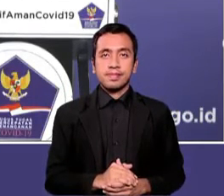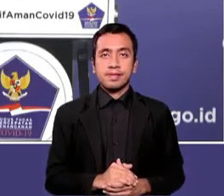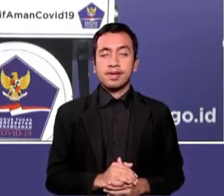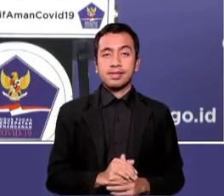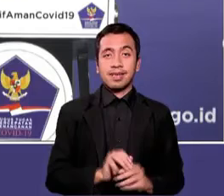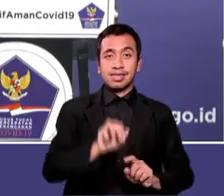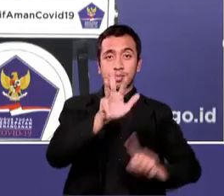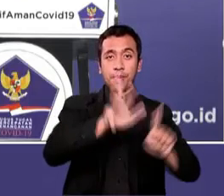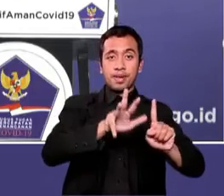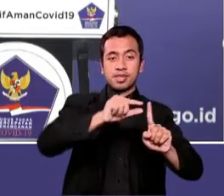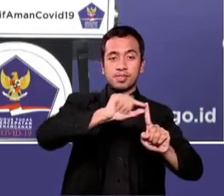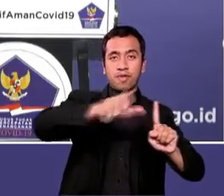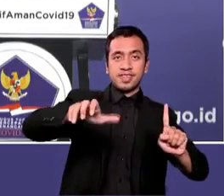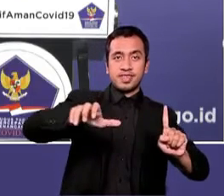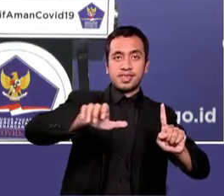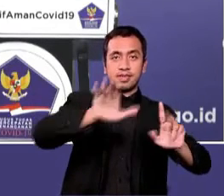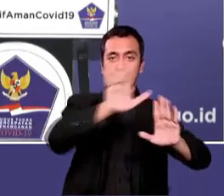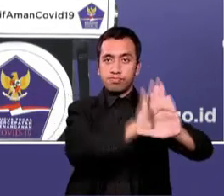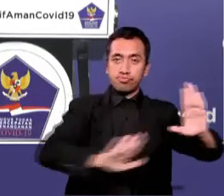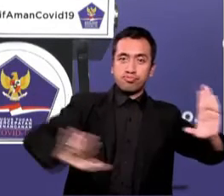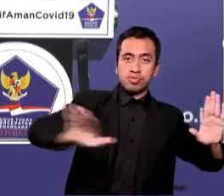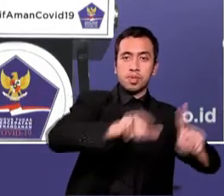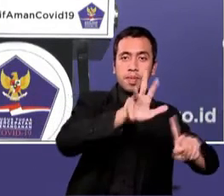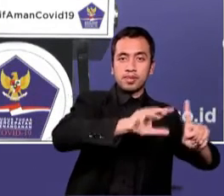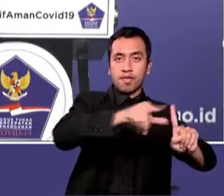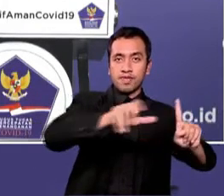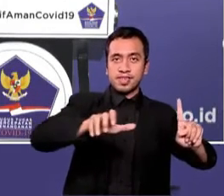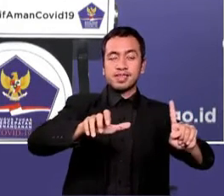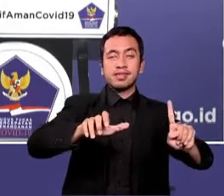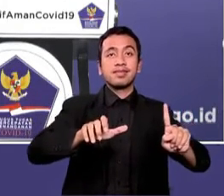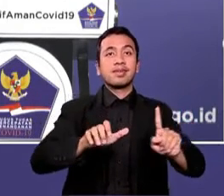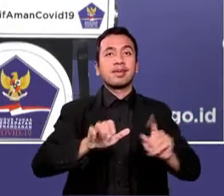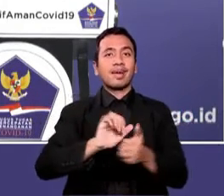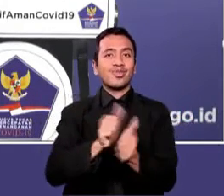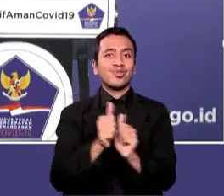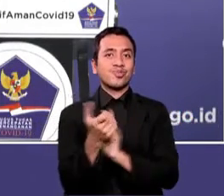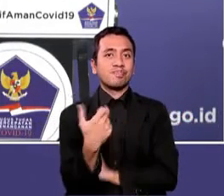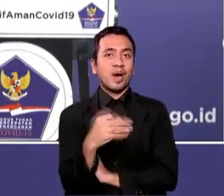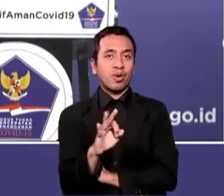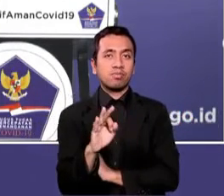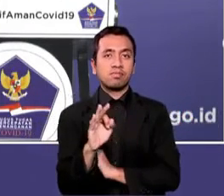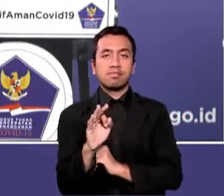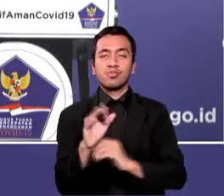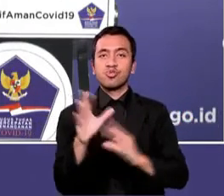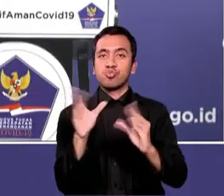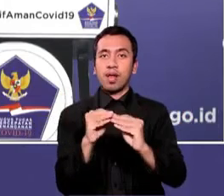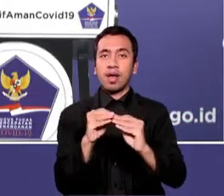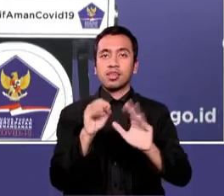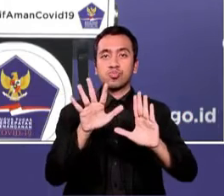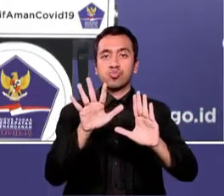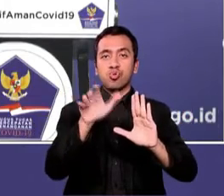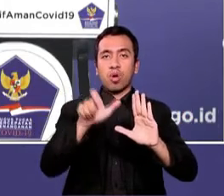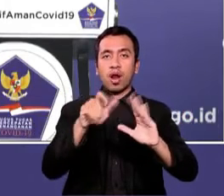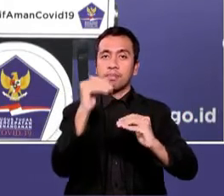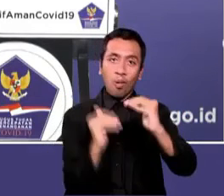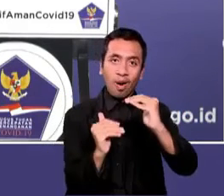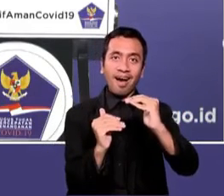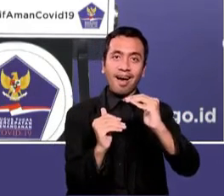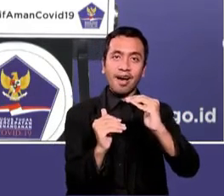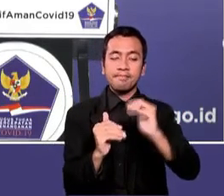19 provinsi yang melaporkan kasusnya di bawah 10 bahkan ada sebelas provinsi